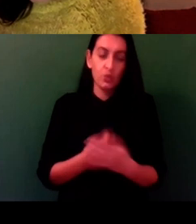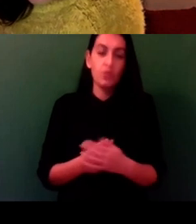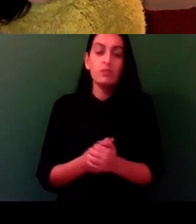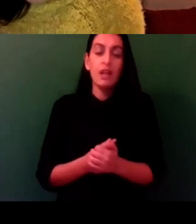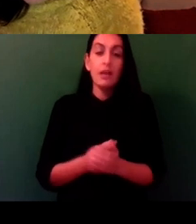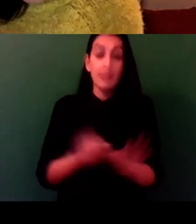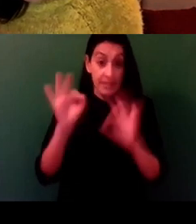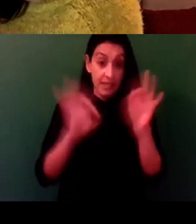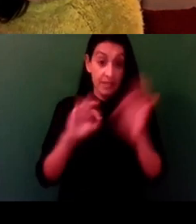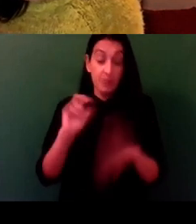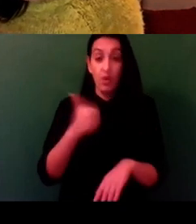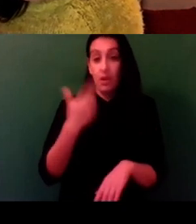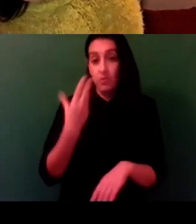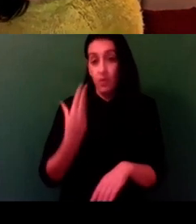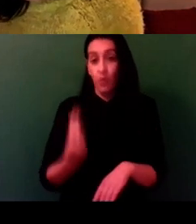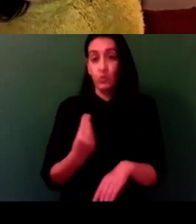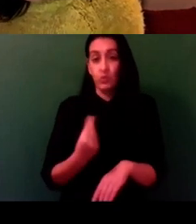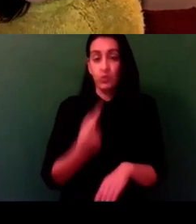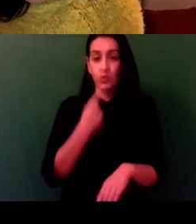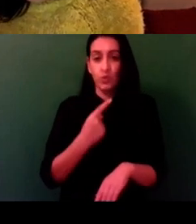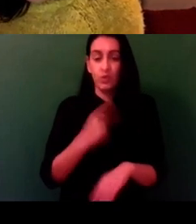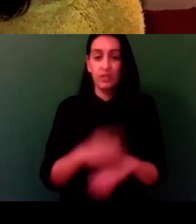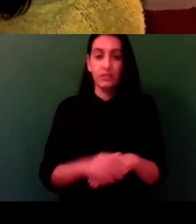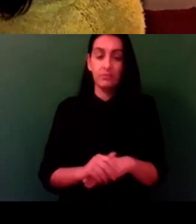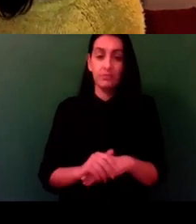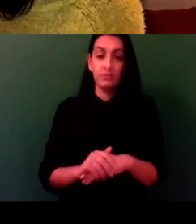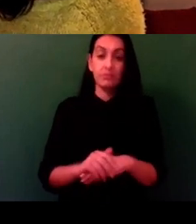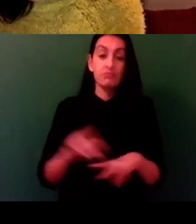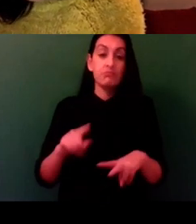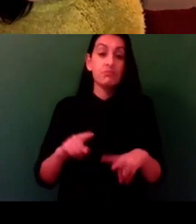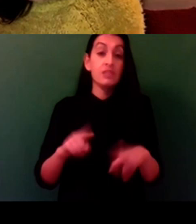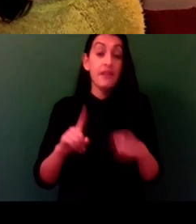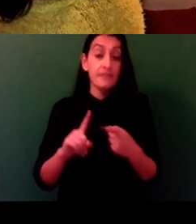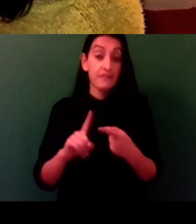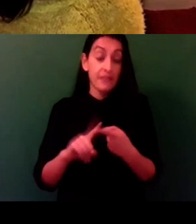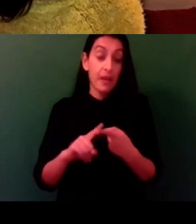çıkardı. Araçlar olarak da veri toplama ve iletişim araçlarını